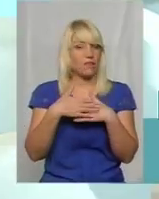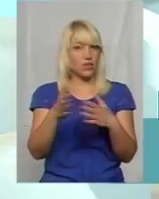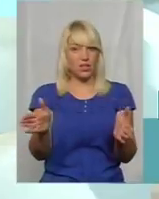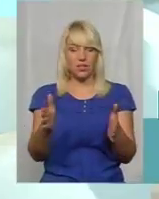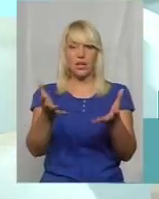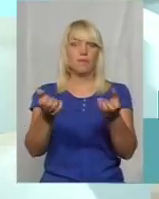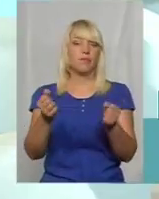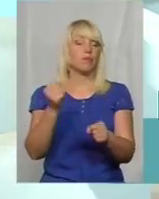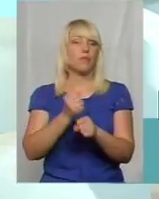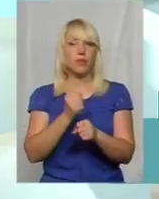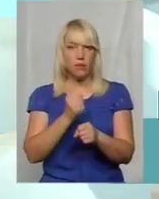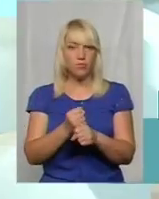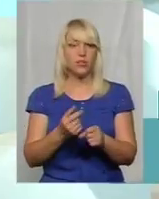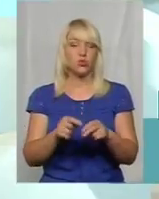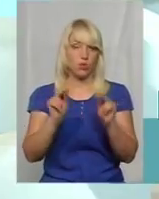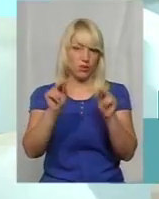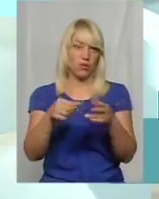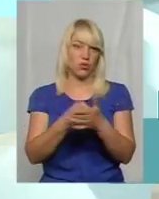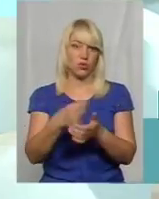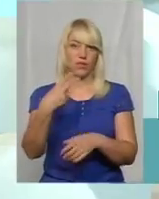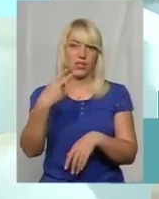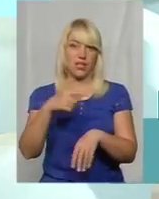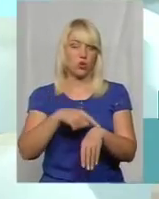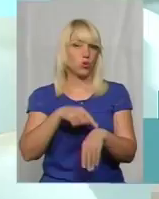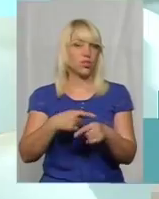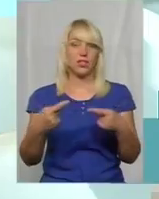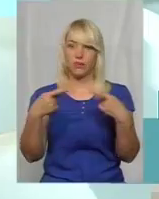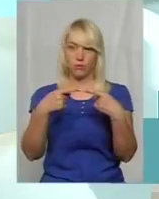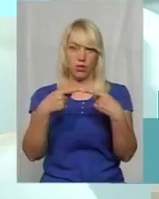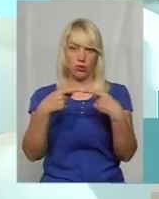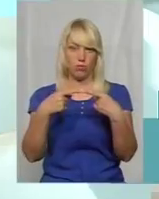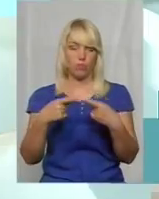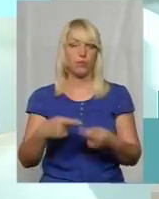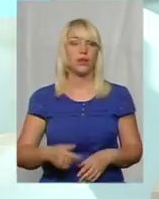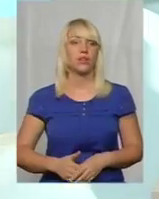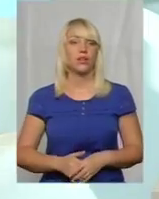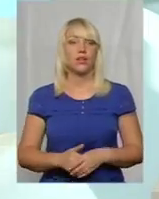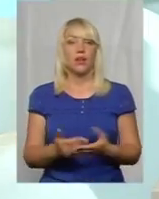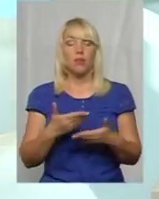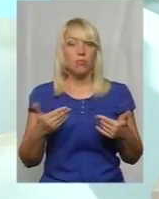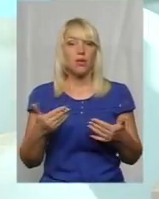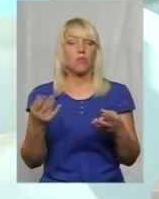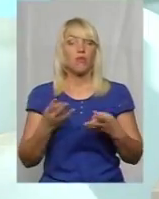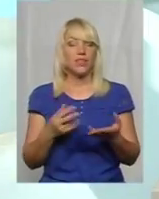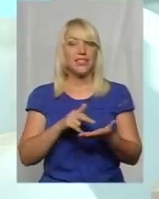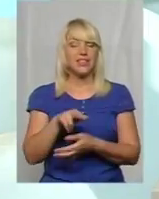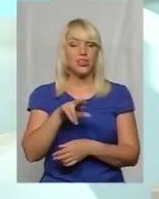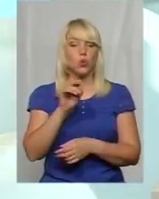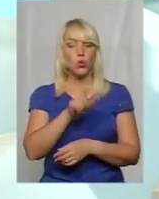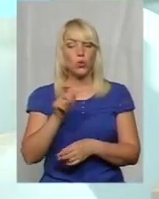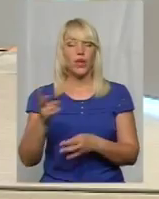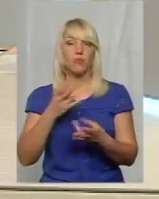працює, ну, відверто до 20-ї години це мінімум. Ми маємо йти до людей і маємо з ними